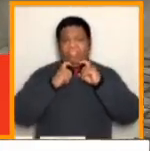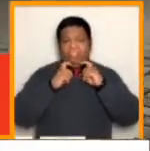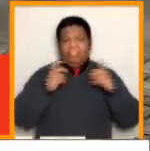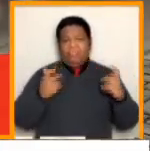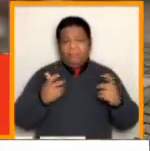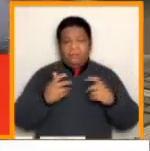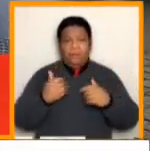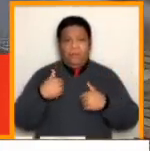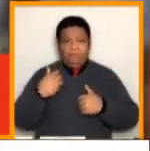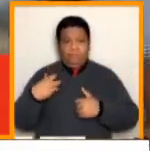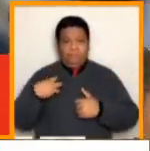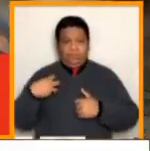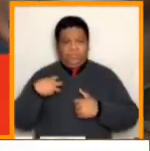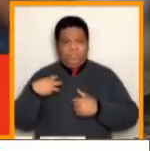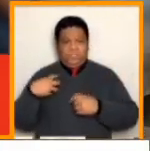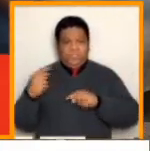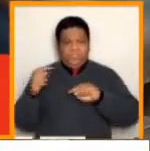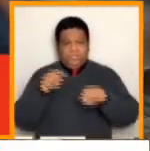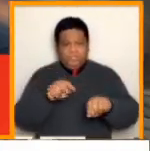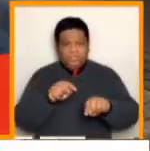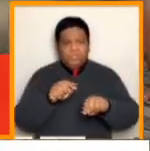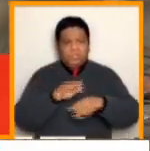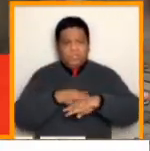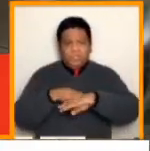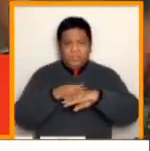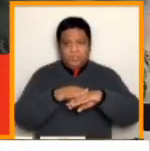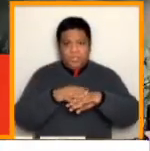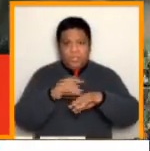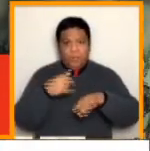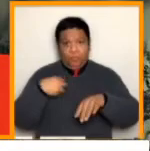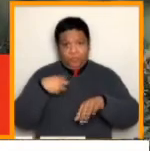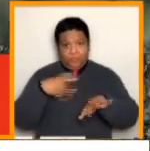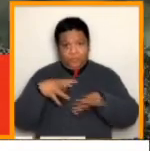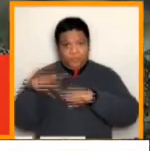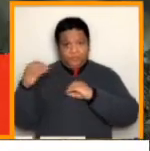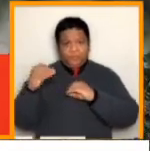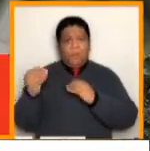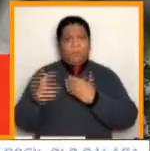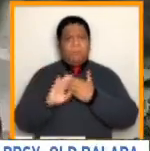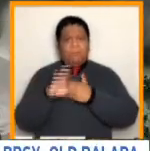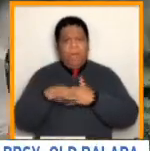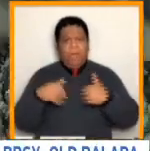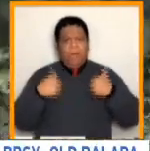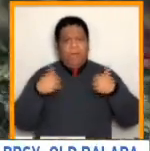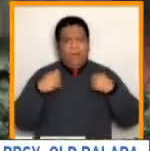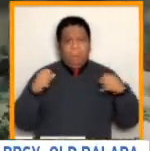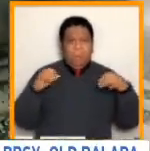sila isitahin. Pero pag-alis ang mga ito, ay muling nagkumpulan ang mga kabataan.